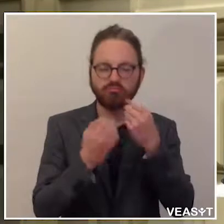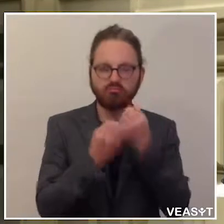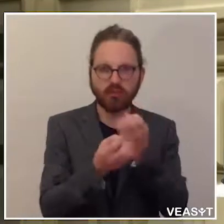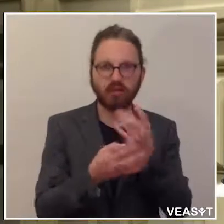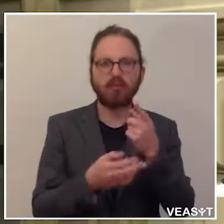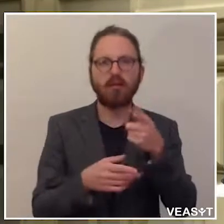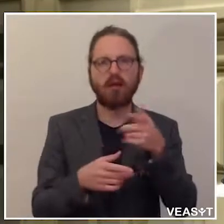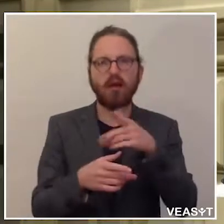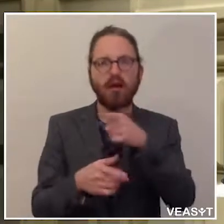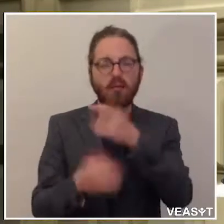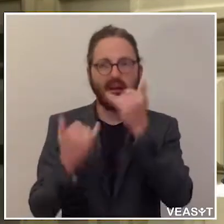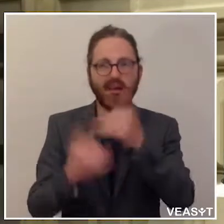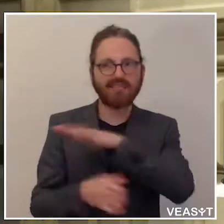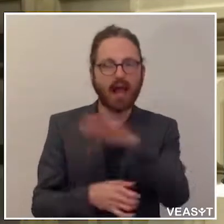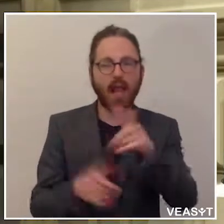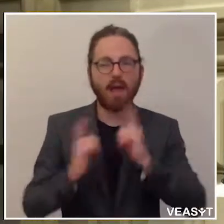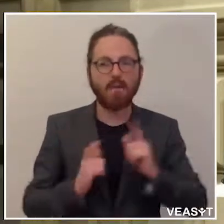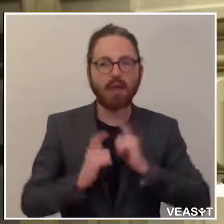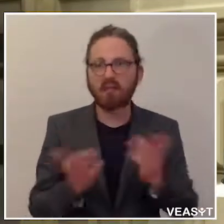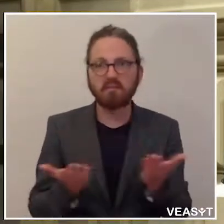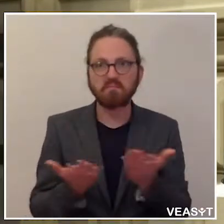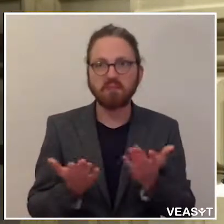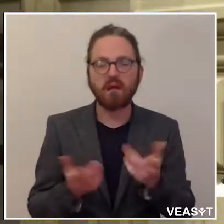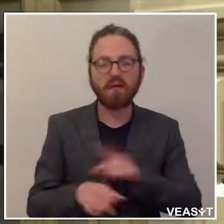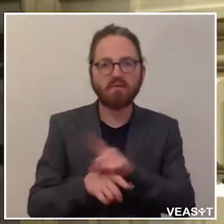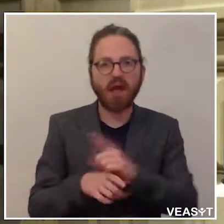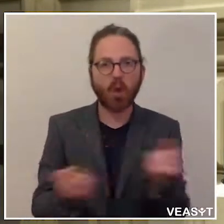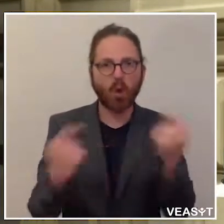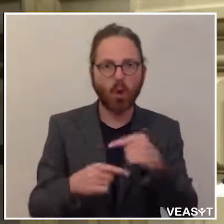tomatis poi la leva vasta contava